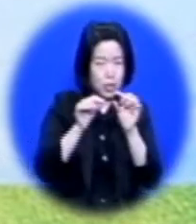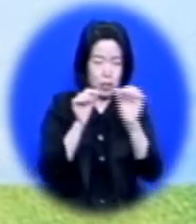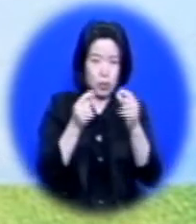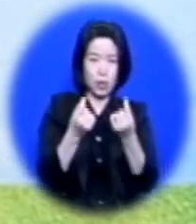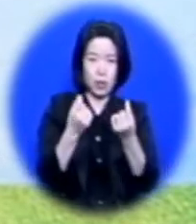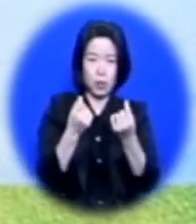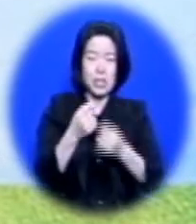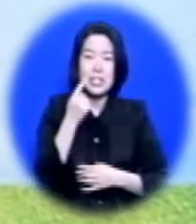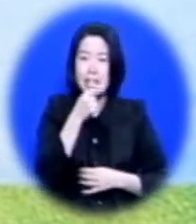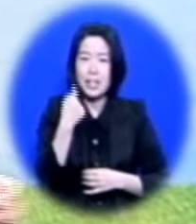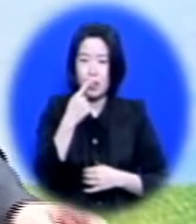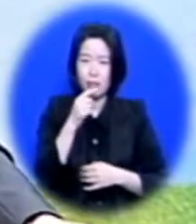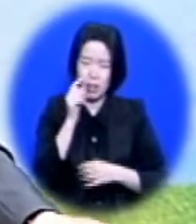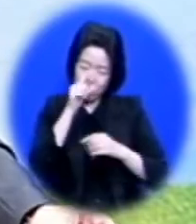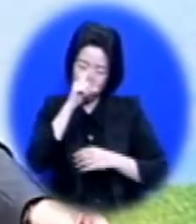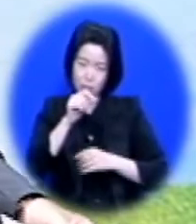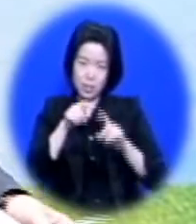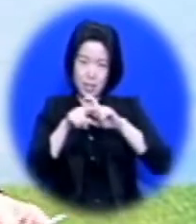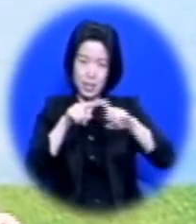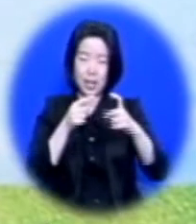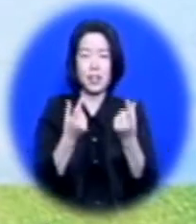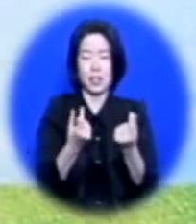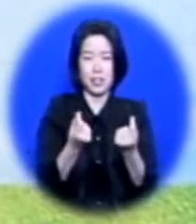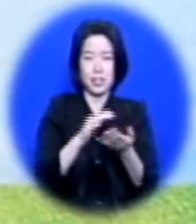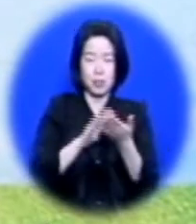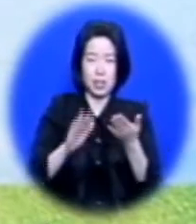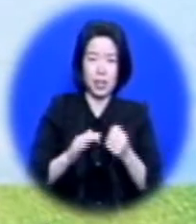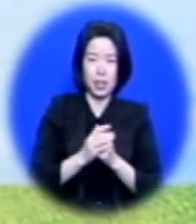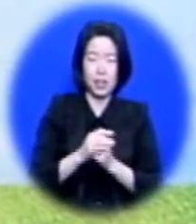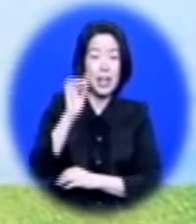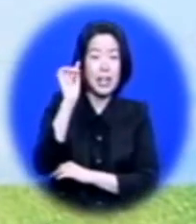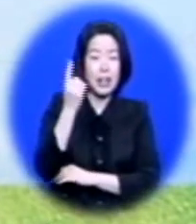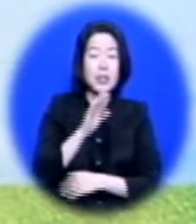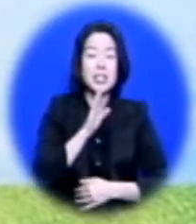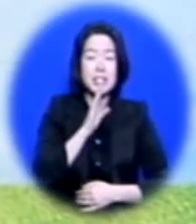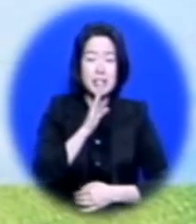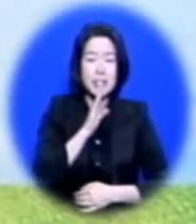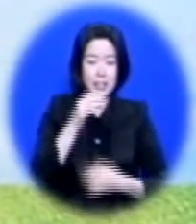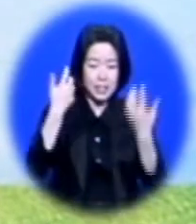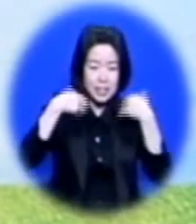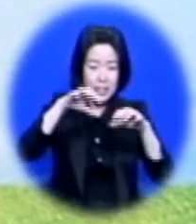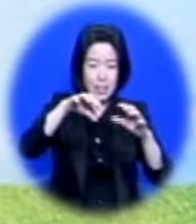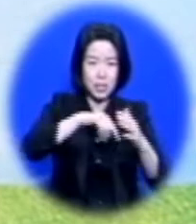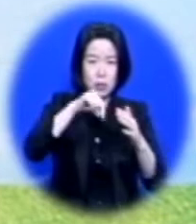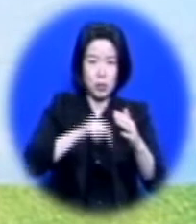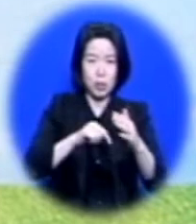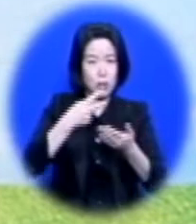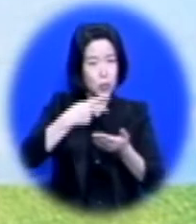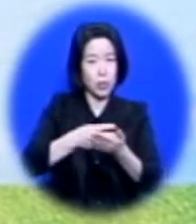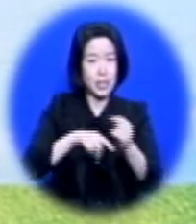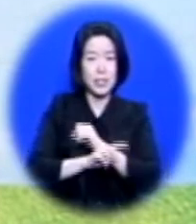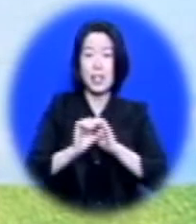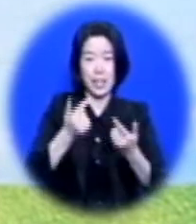칼 과도 같았습니다 실제로 다윗이 사자들 속에 누워 있었다 는 뜻은 아니겟죠